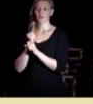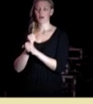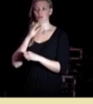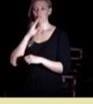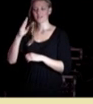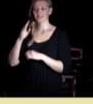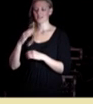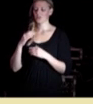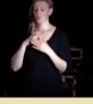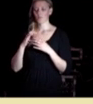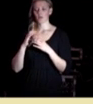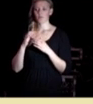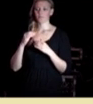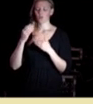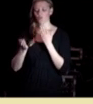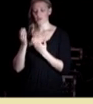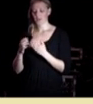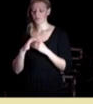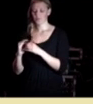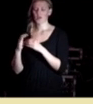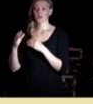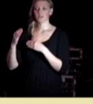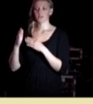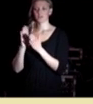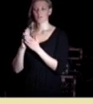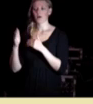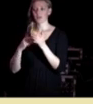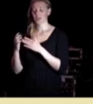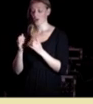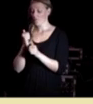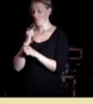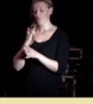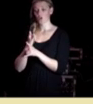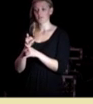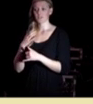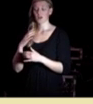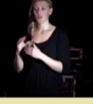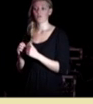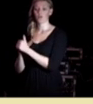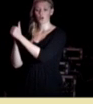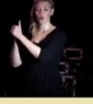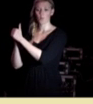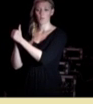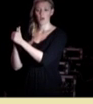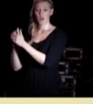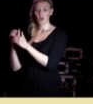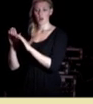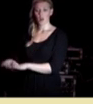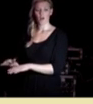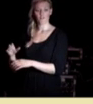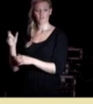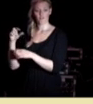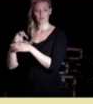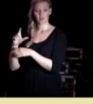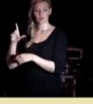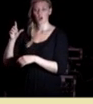forhold til samhandling. Vi har også vedtatt hvordan vi skal følge opp LAR-pasienter. Og vi har denne